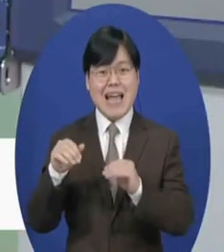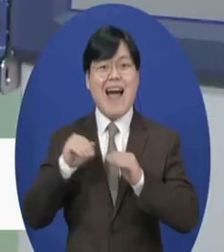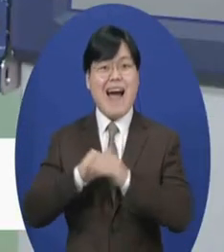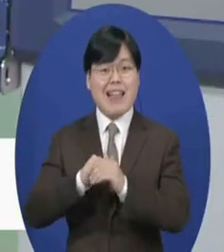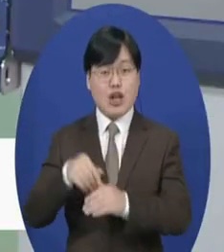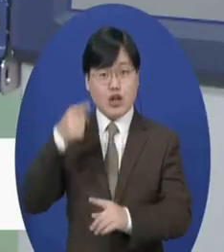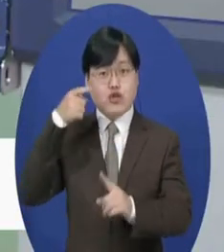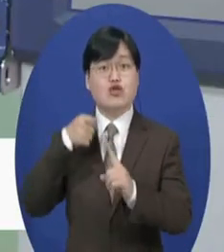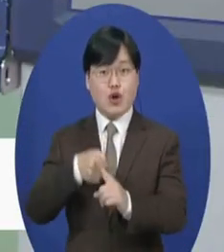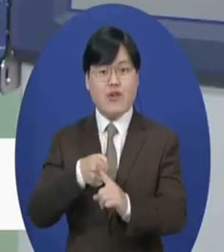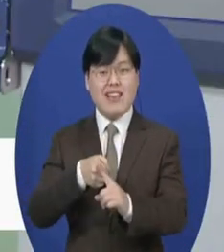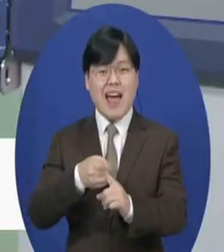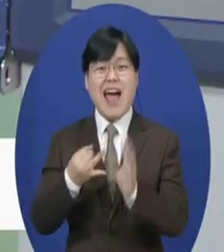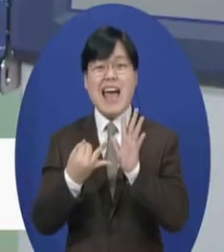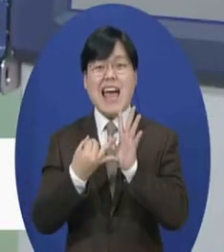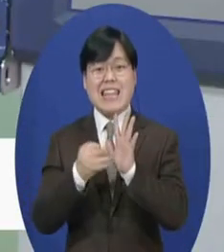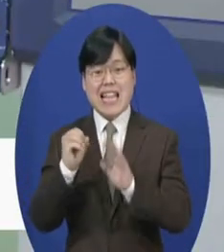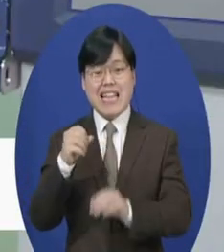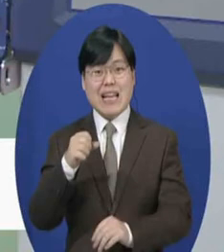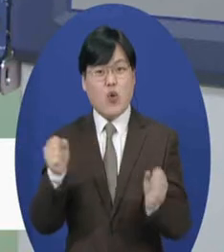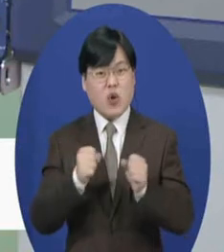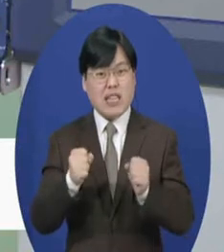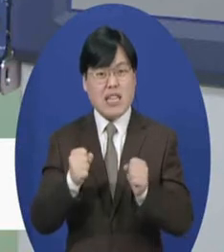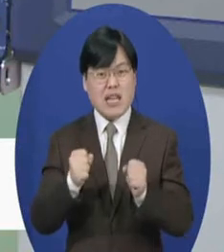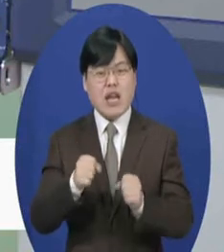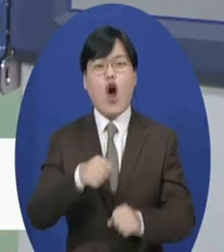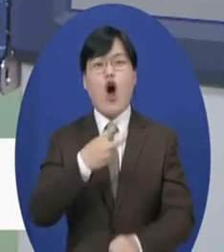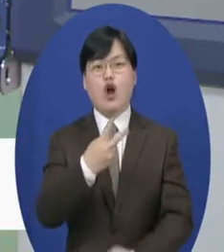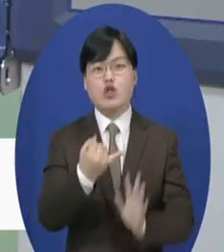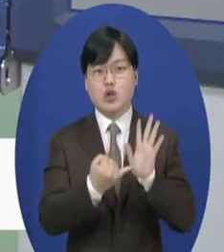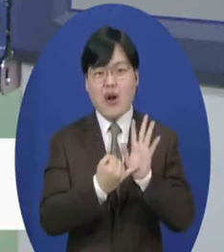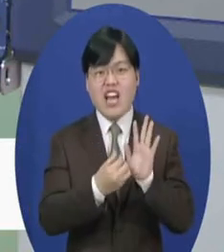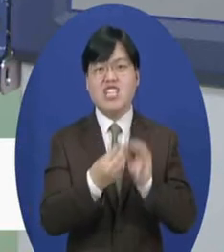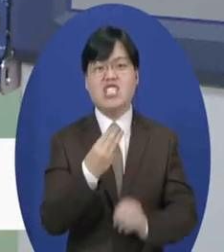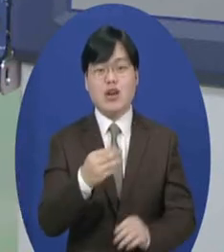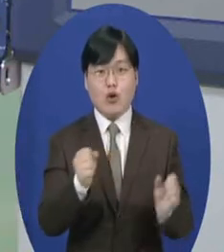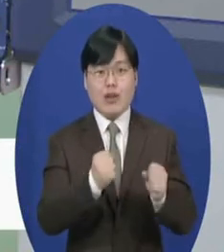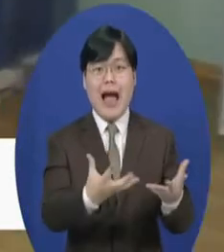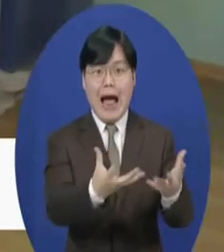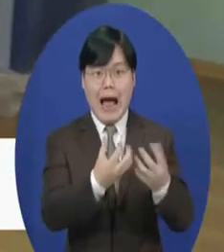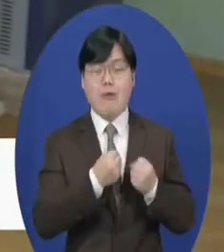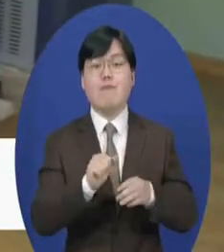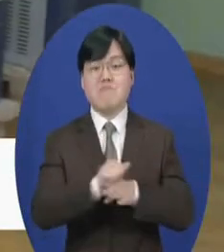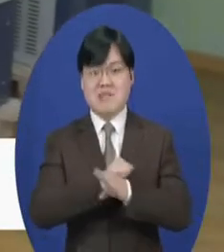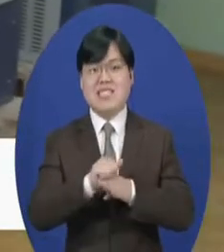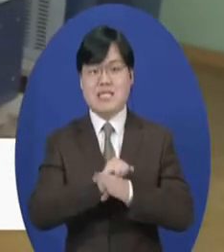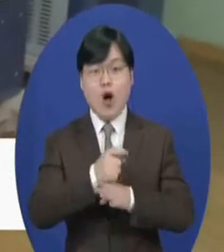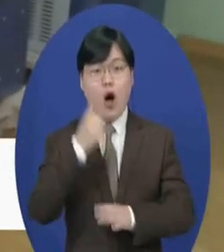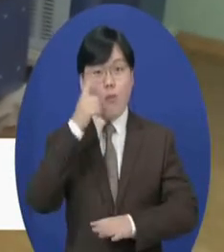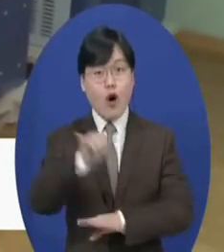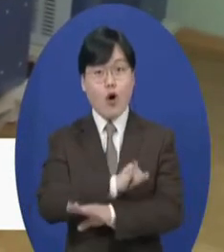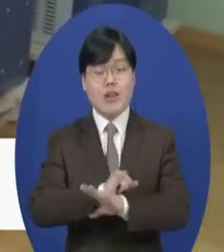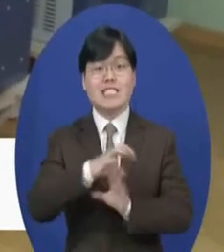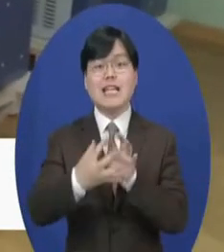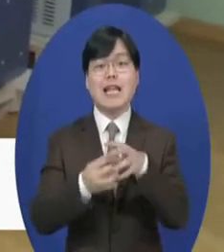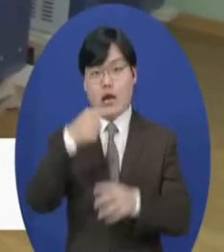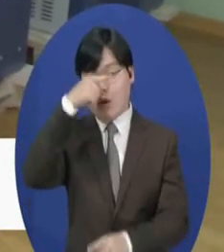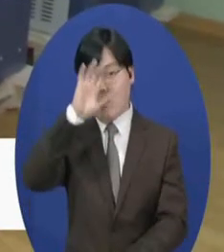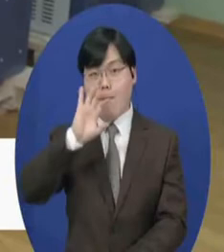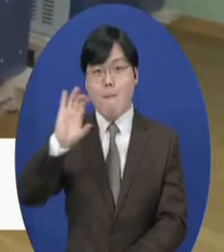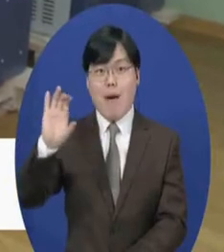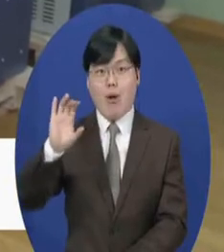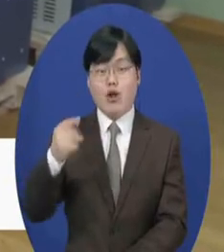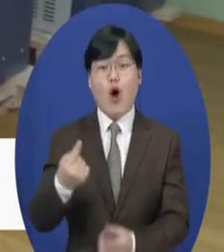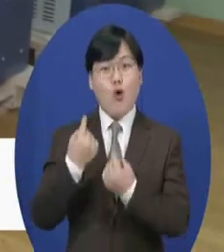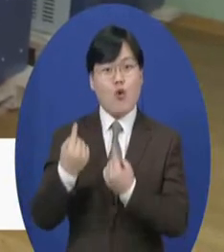юм а. Pfizer вакциныг хасах 70 хэмт хадгалах 26 ширхэг хүлдэгч авч бэлэн байдлыг хангасан байна. Ингэснээр манай улс Дэлхийн эрүүл мэндийн